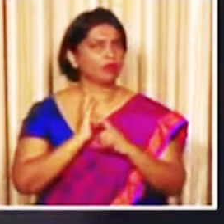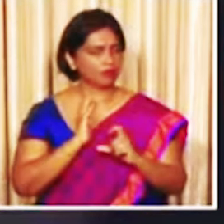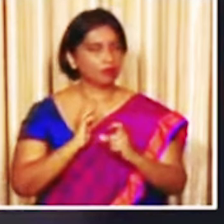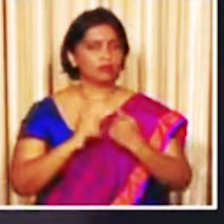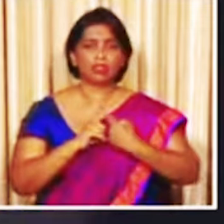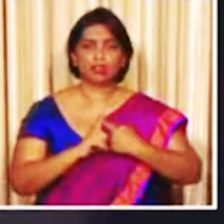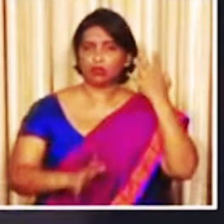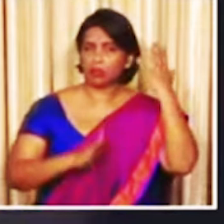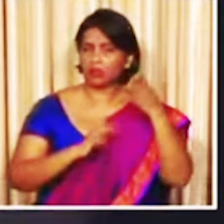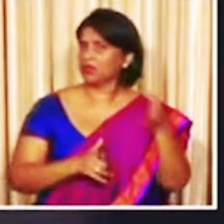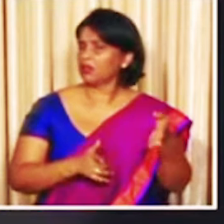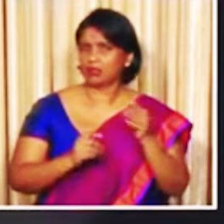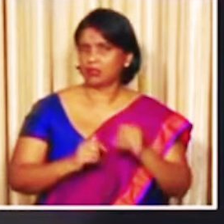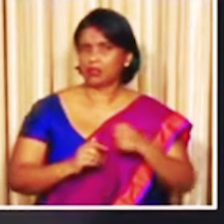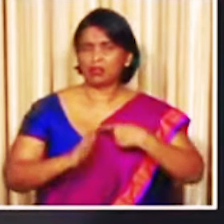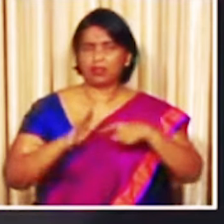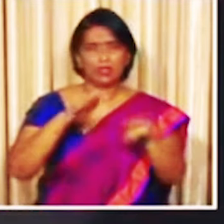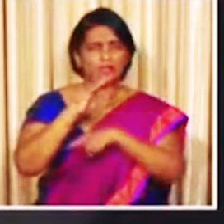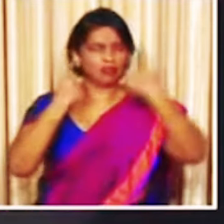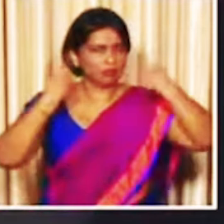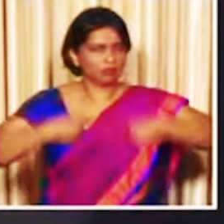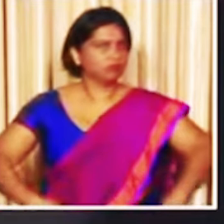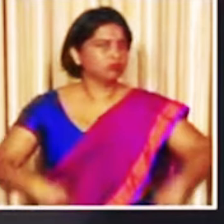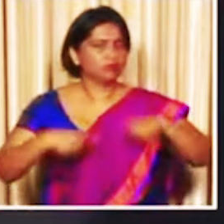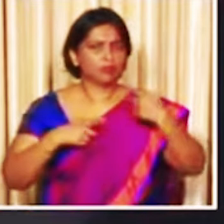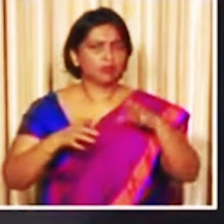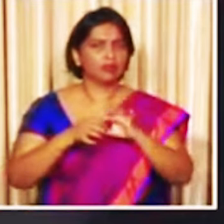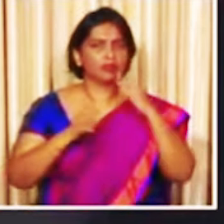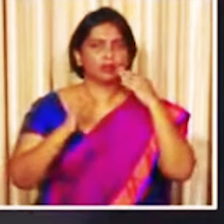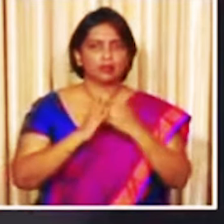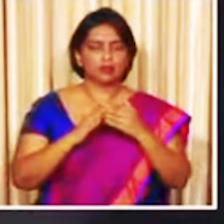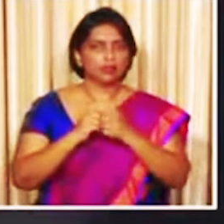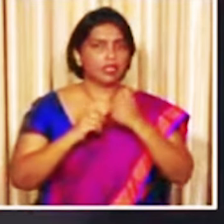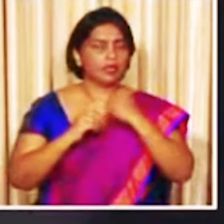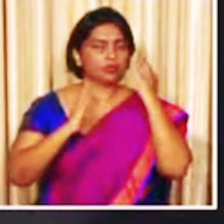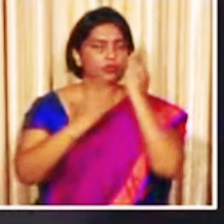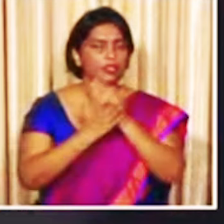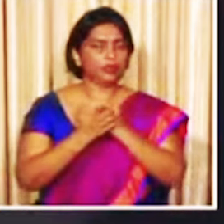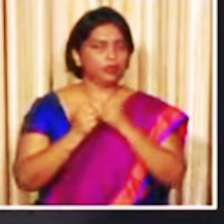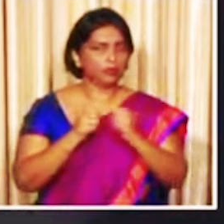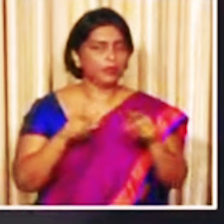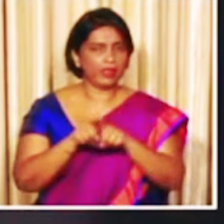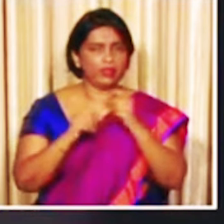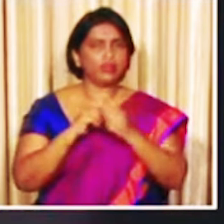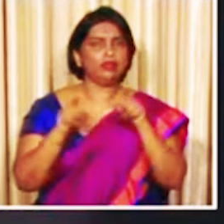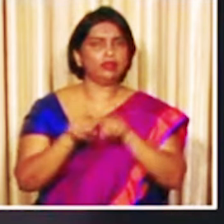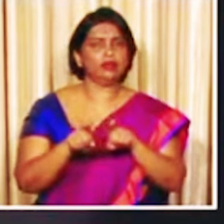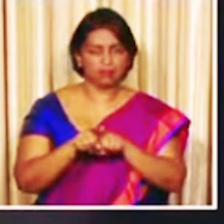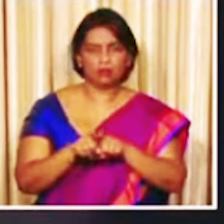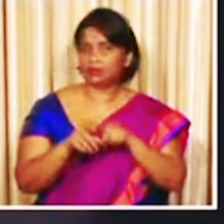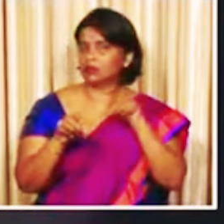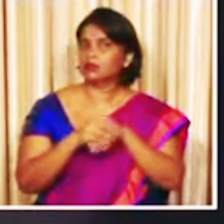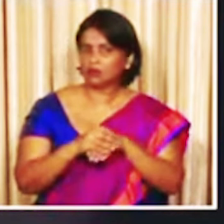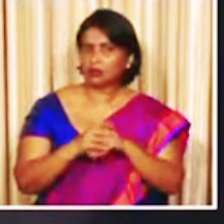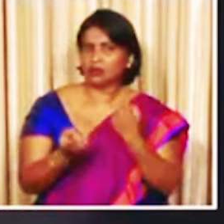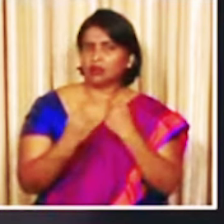ලෝකේ ඇයි ස්කෑනර් එකක් හෝ එවැනි සම්බන්ධයෙන් දෙයක් ගෙනල්ලා මේ තත්ත්වය ඇතිකරන්න මේ අය චෙක්